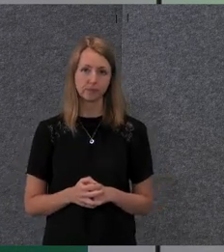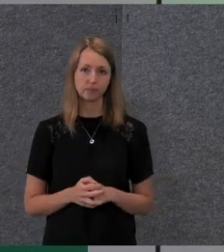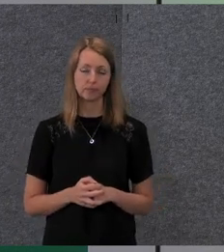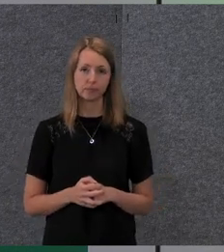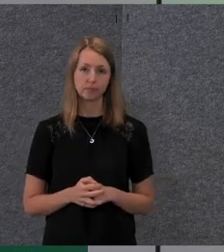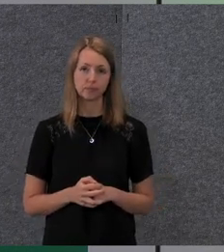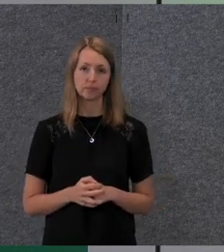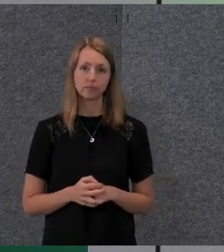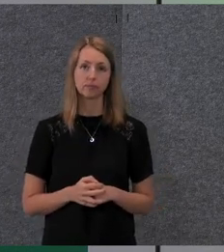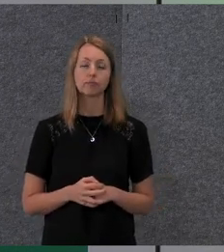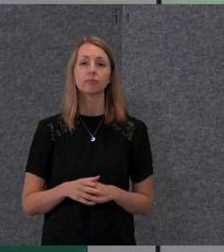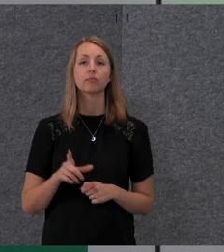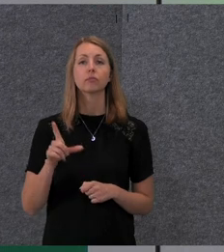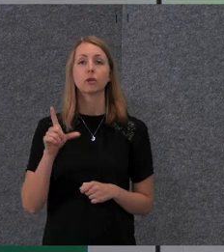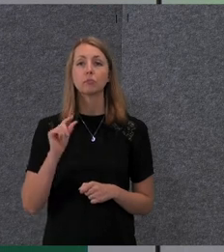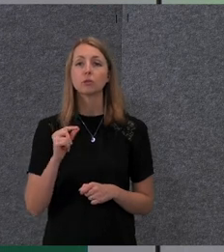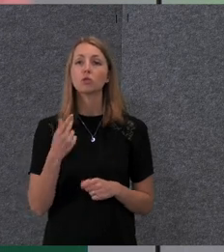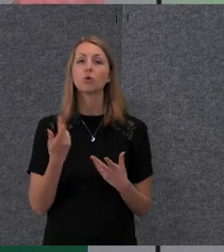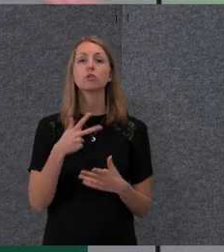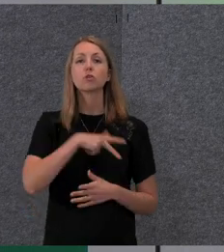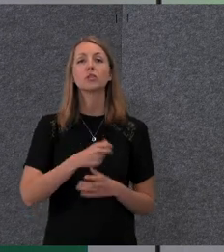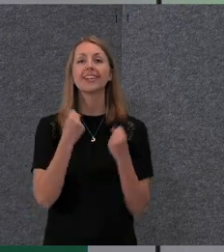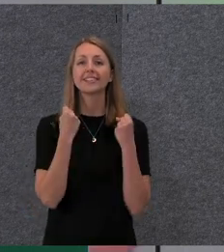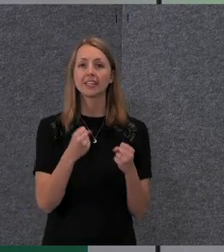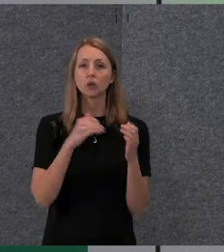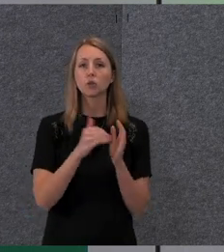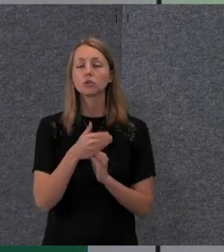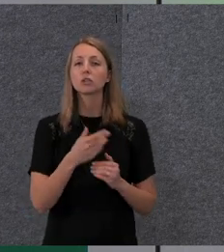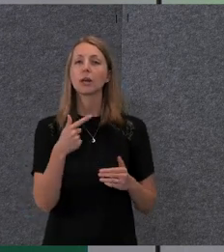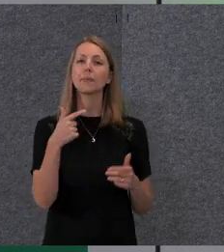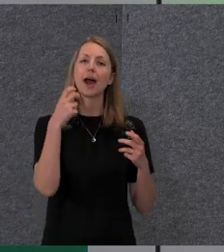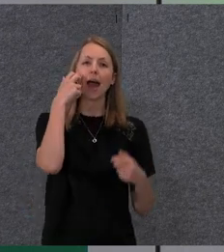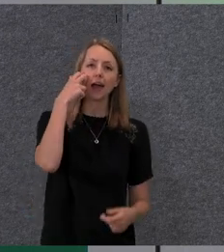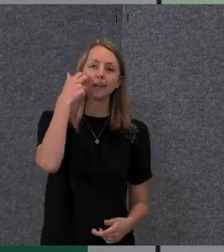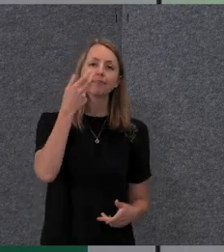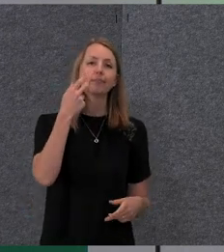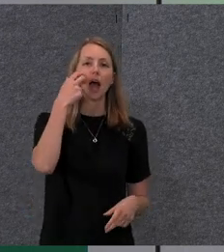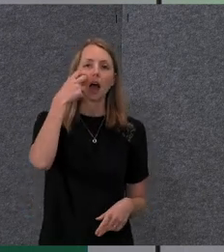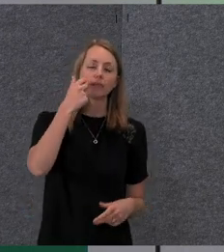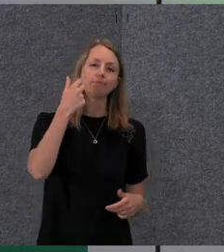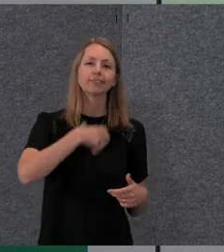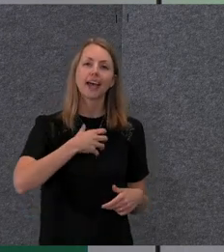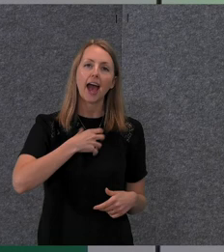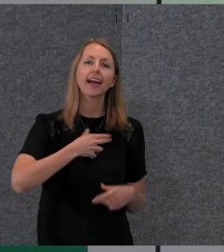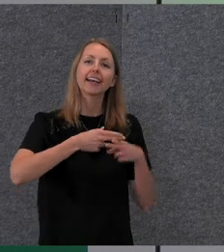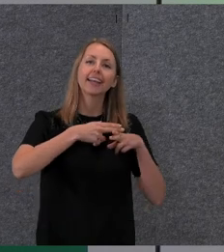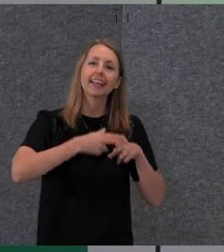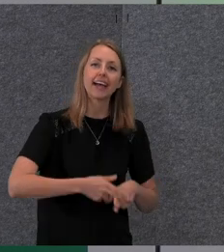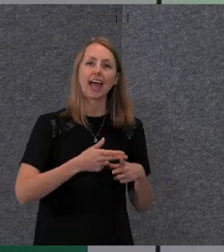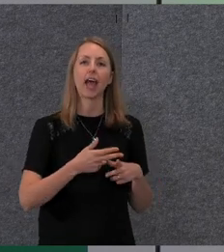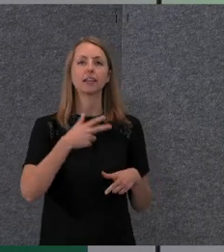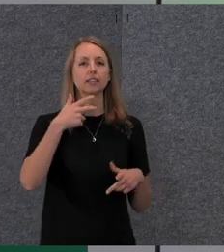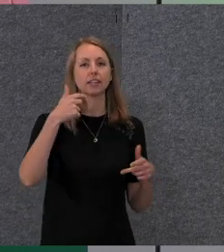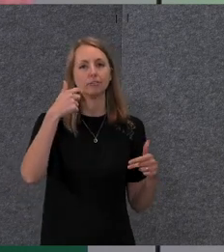bedeutet, die großen sozialen Sicherungssysteme, und das sind Renten, Kranken-, Pflege- und Arbeitslosenversicherung, sind massiv zu